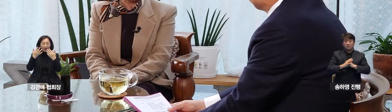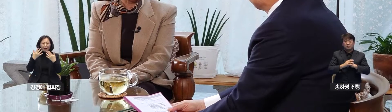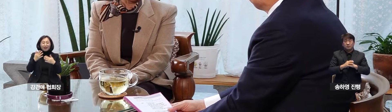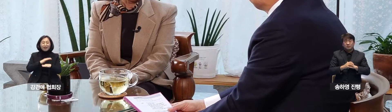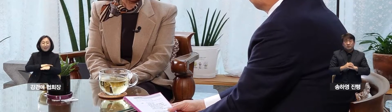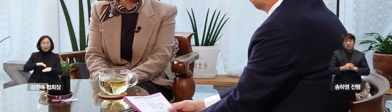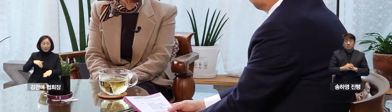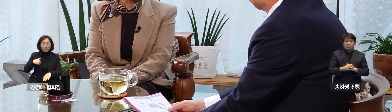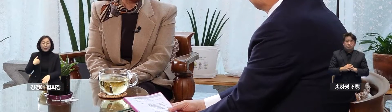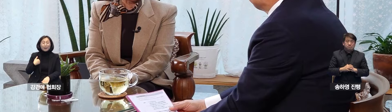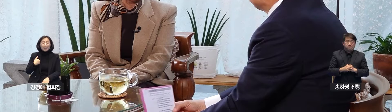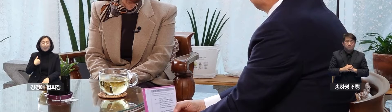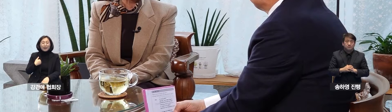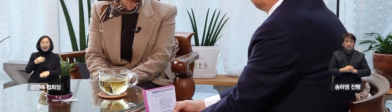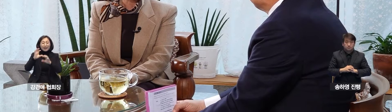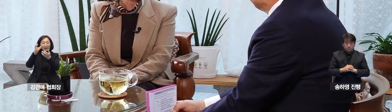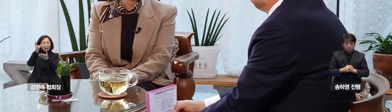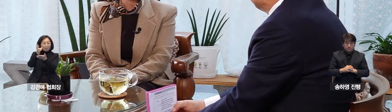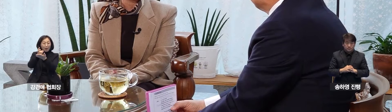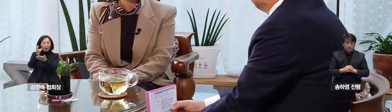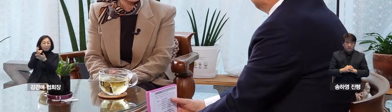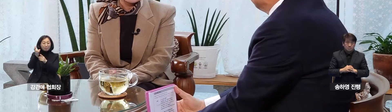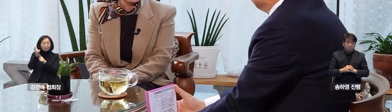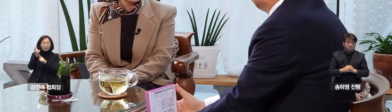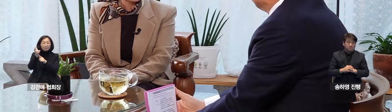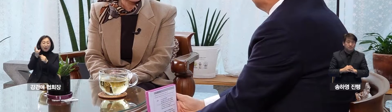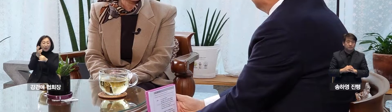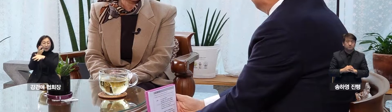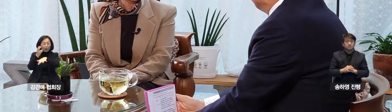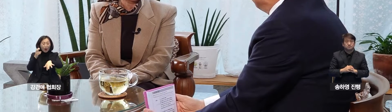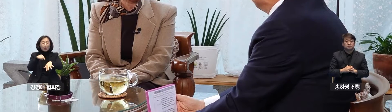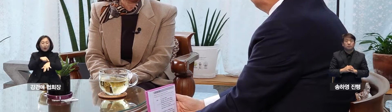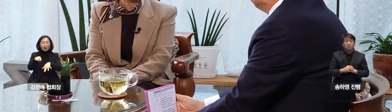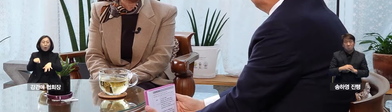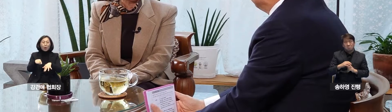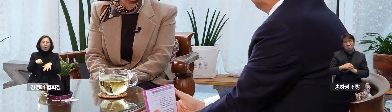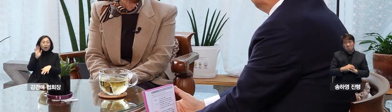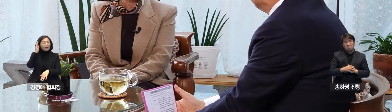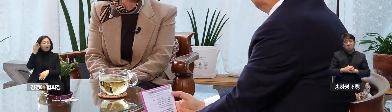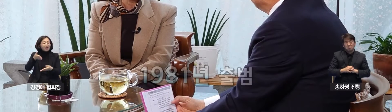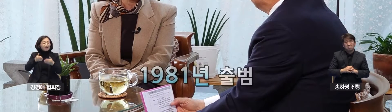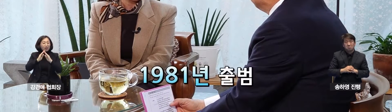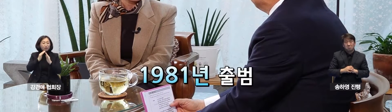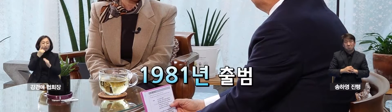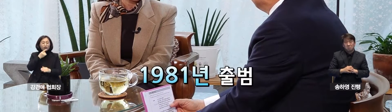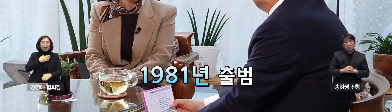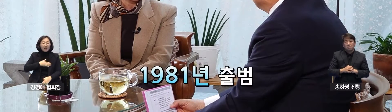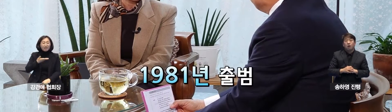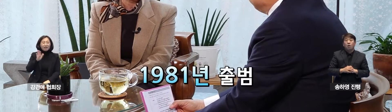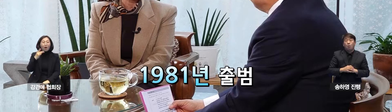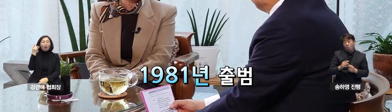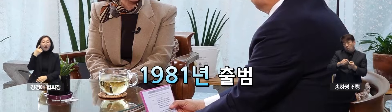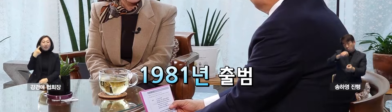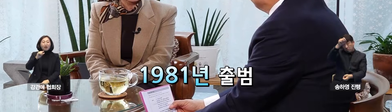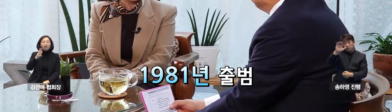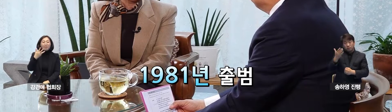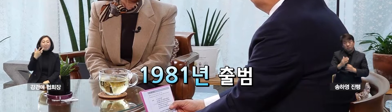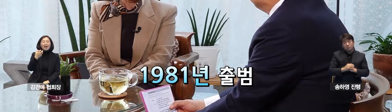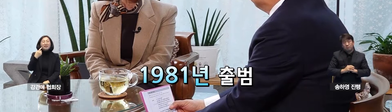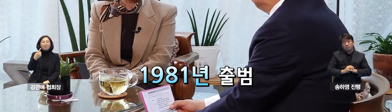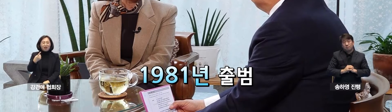사실이었고요. 헌법기관이었고 저는 최근에 생긴 기관인 줄 알았습니다. 그랬더니 원래는 81년부터 오래됐네요.